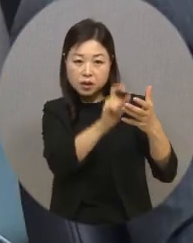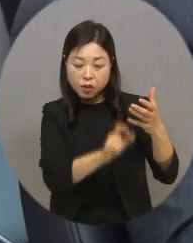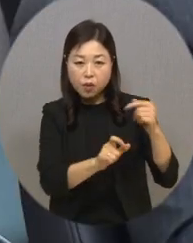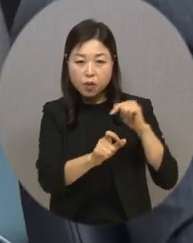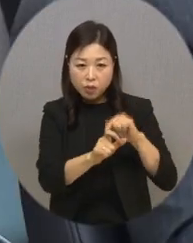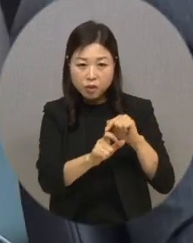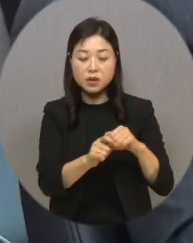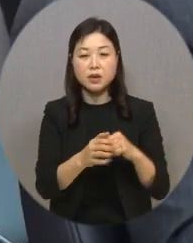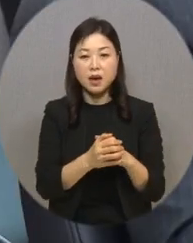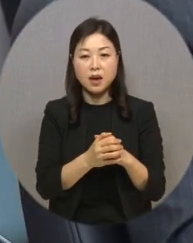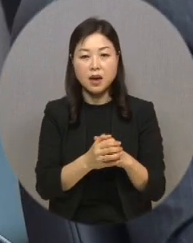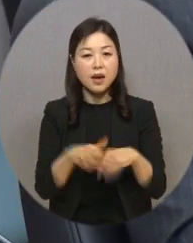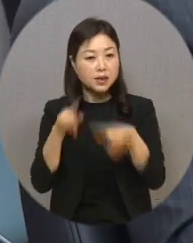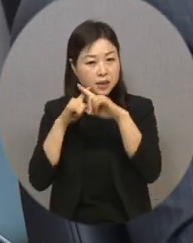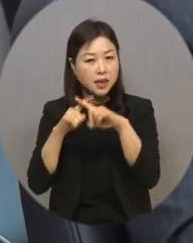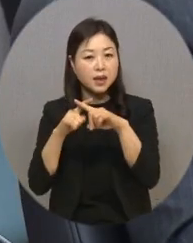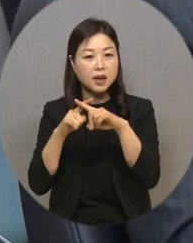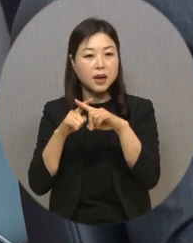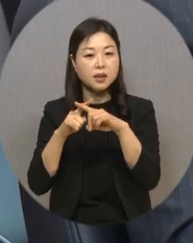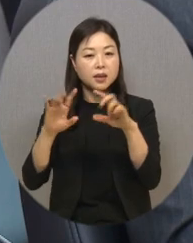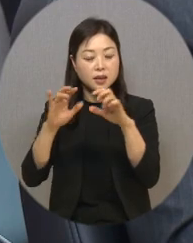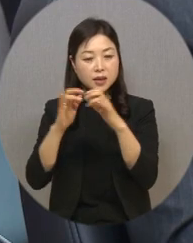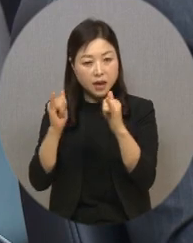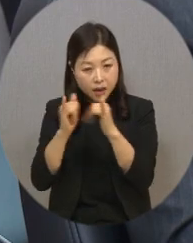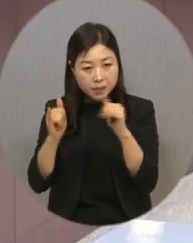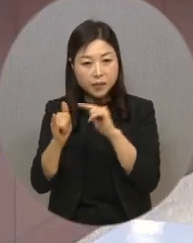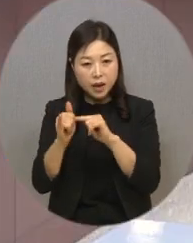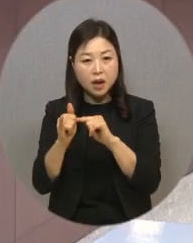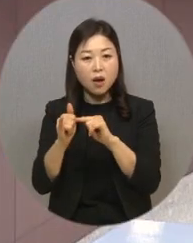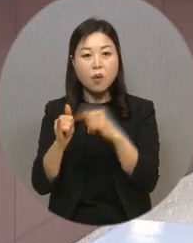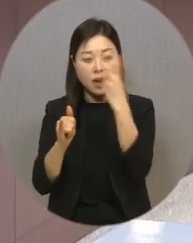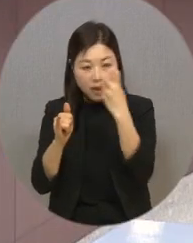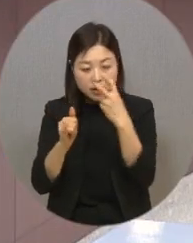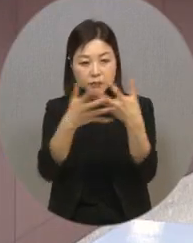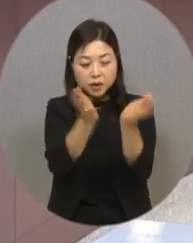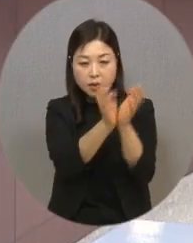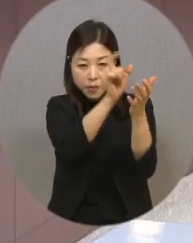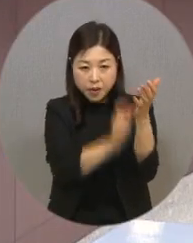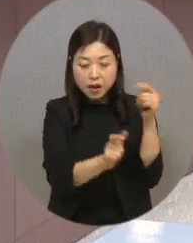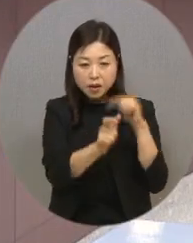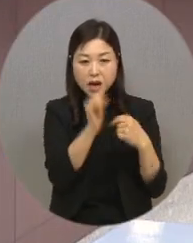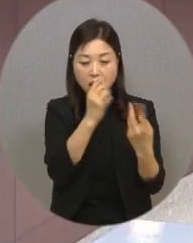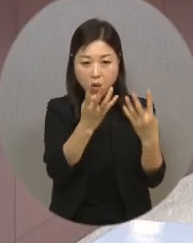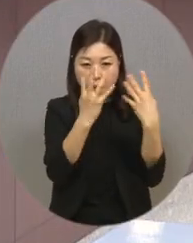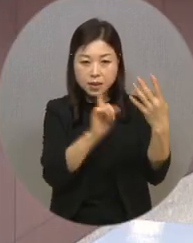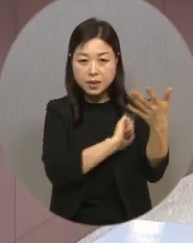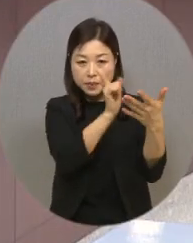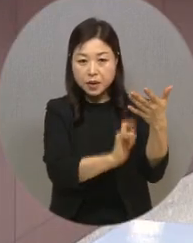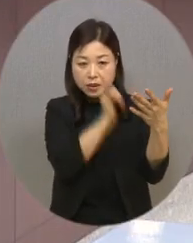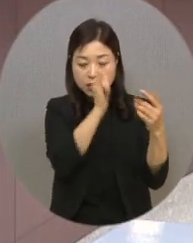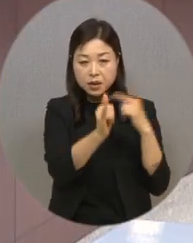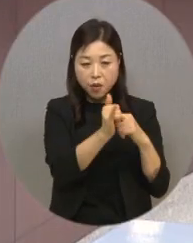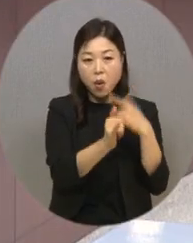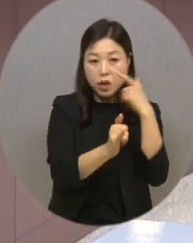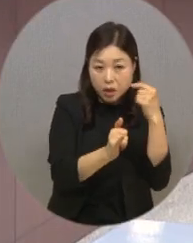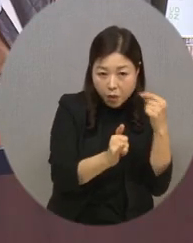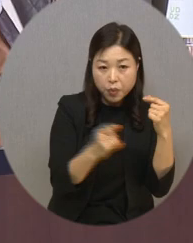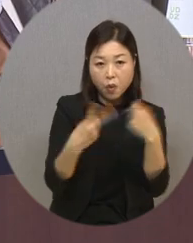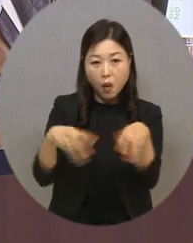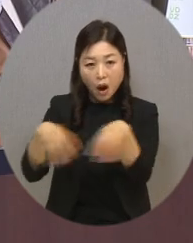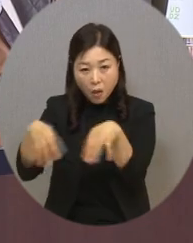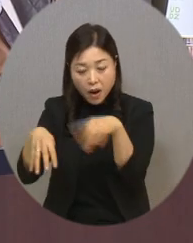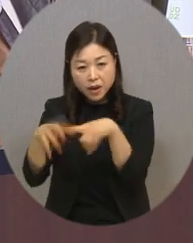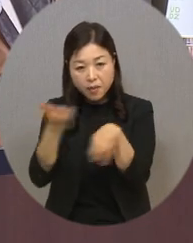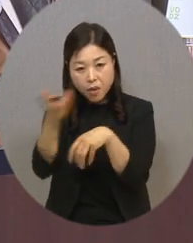판결문 수영 인명부 등 자료를 분석하고 일본 통부 외무성 문서와 하와이 이민자 명단